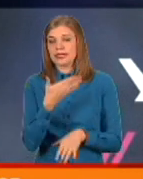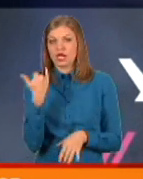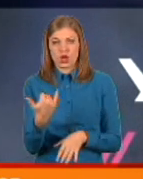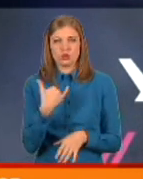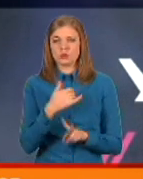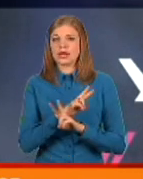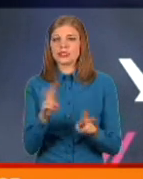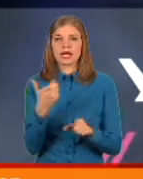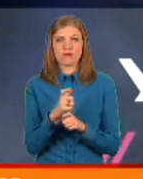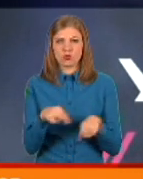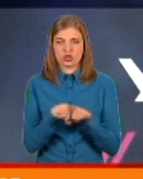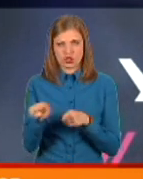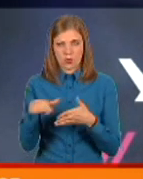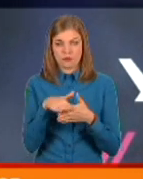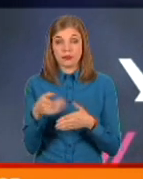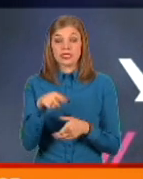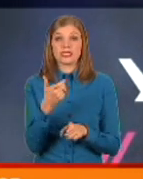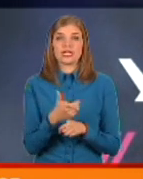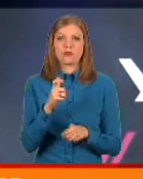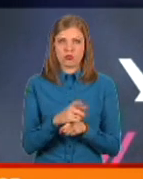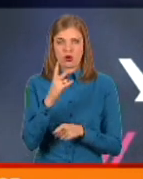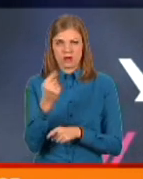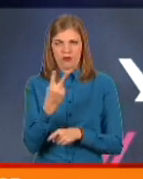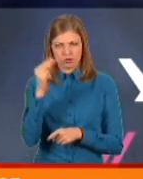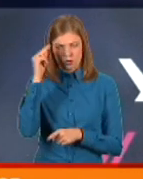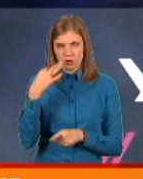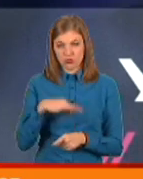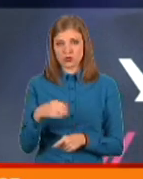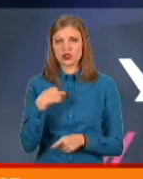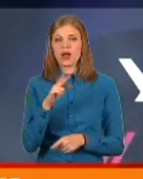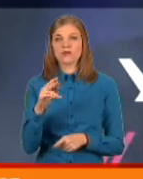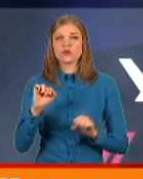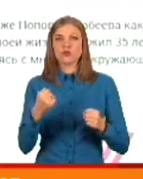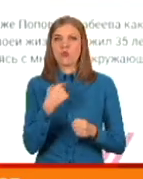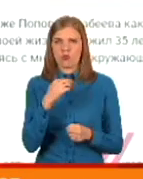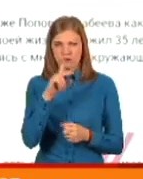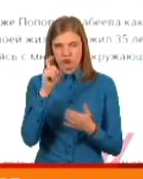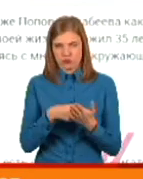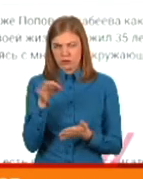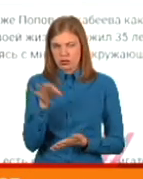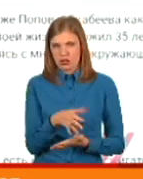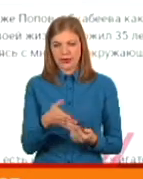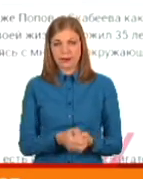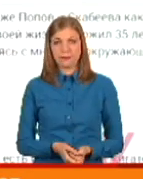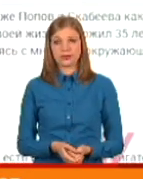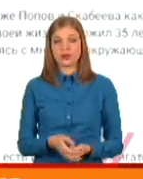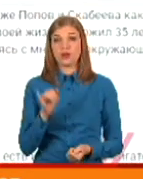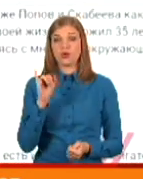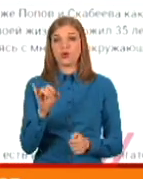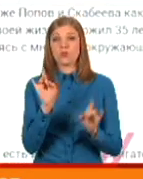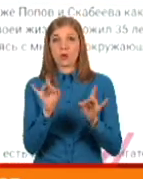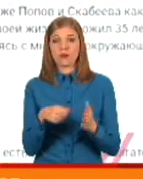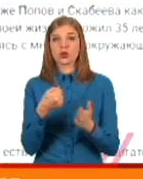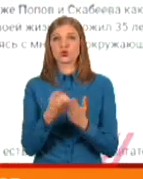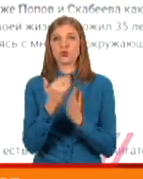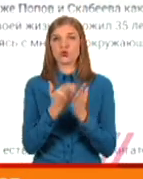в колледже никого больше с такой фамилией, а тем более на втором курсе. Голос Алины я бы узнала по-любому. У коментарях